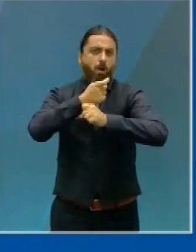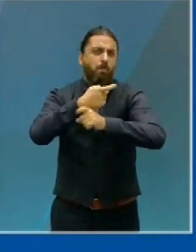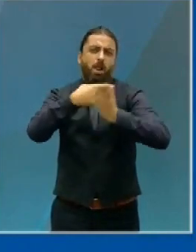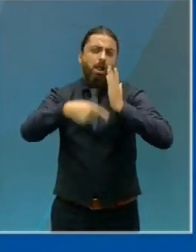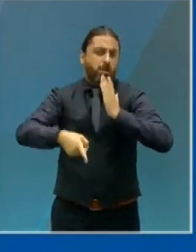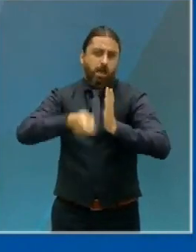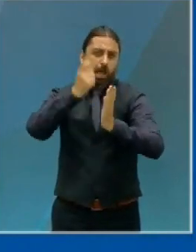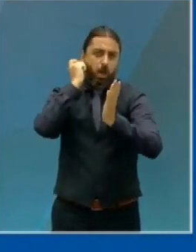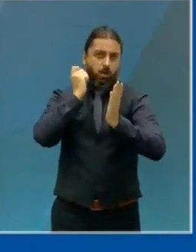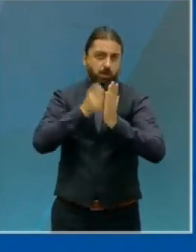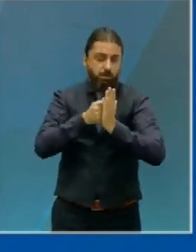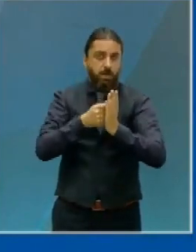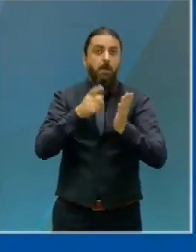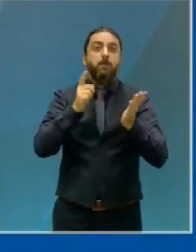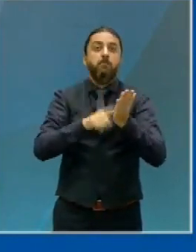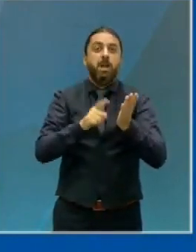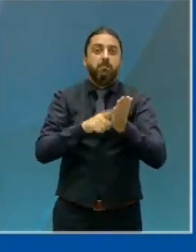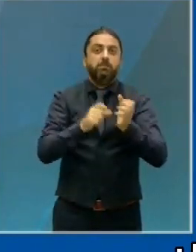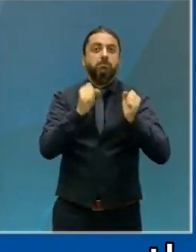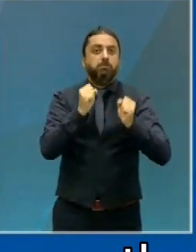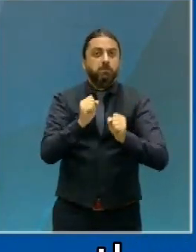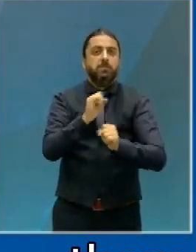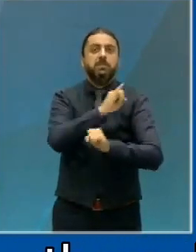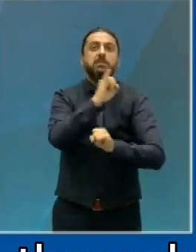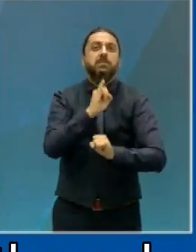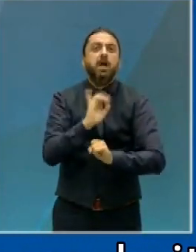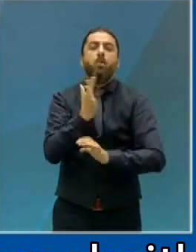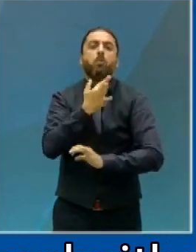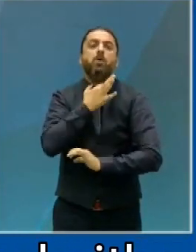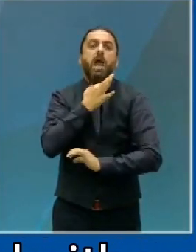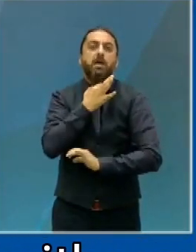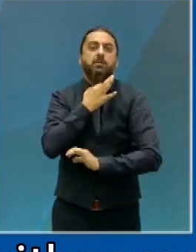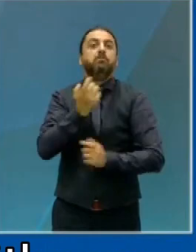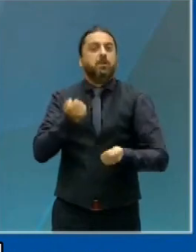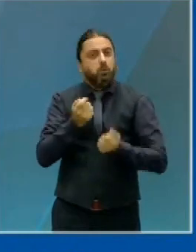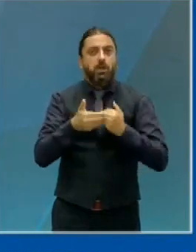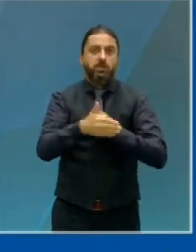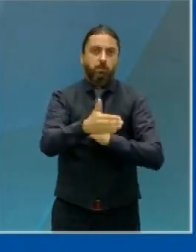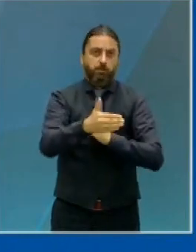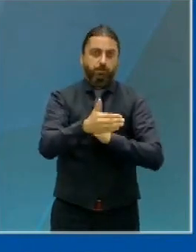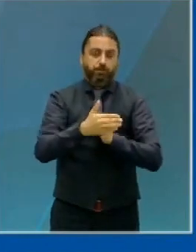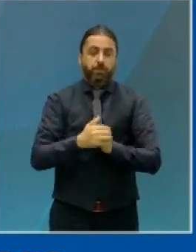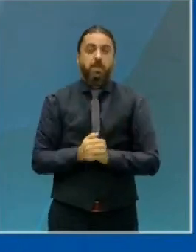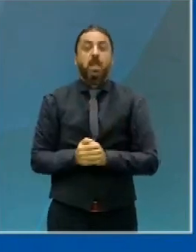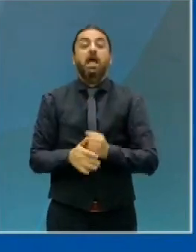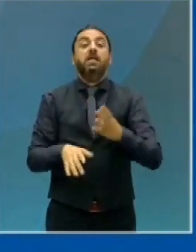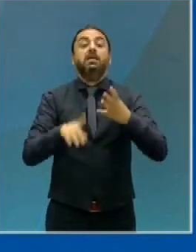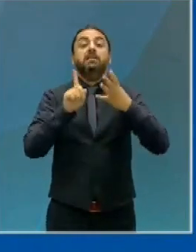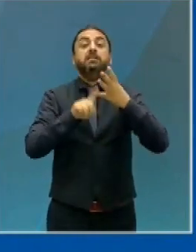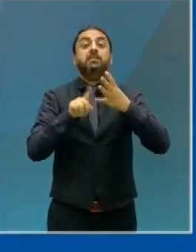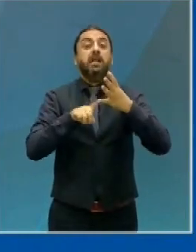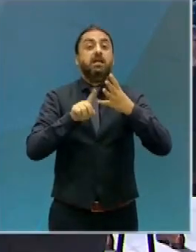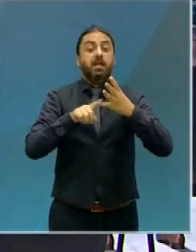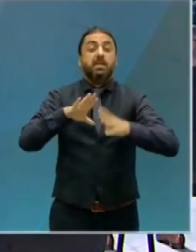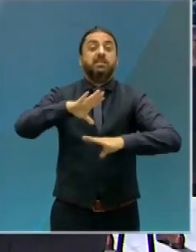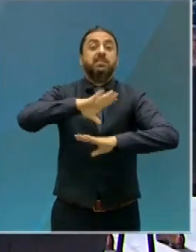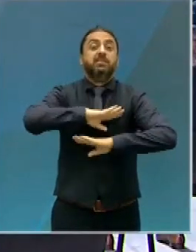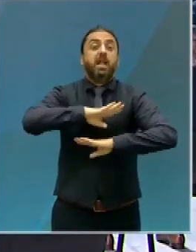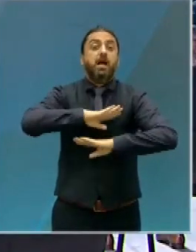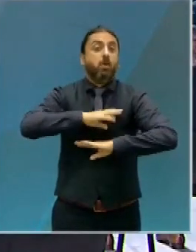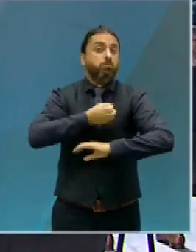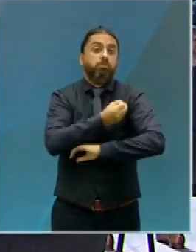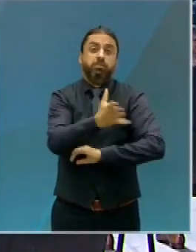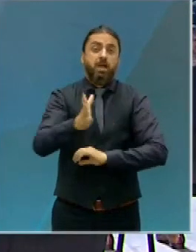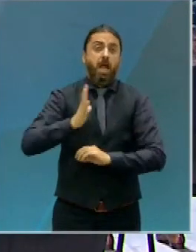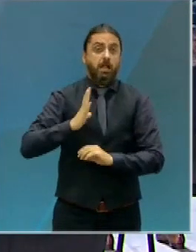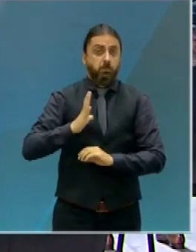ζει, όπως πρέπει και όπου χρειάζεται. Τέταρτον, το δυναμικό των ενόπλων μας δυνάμεων